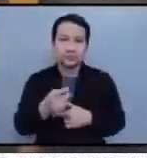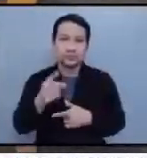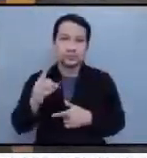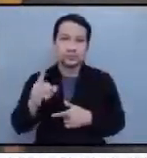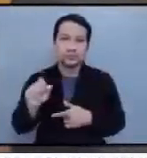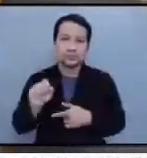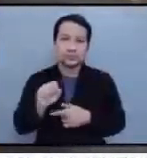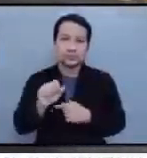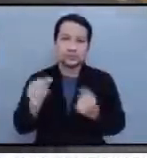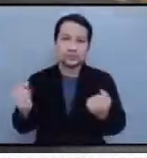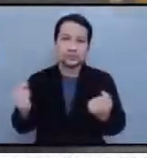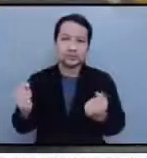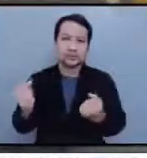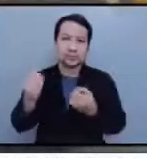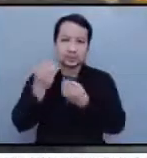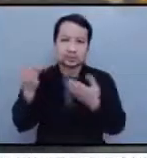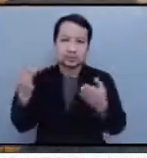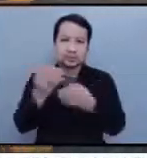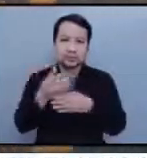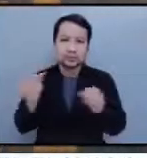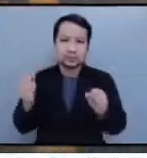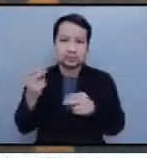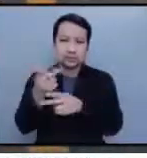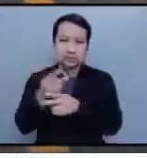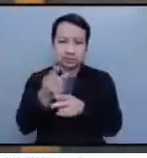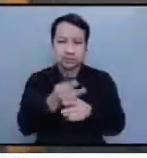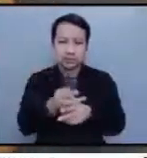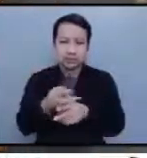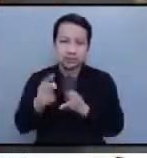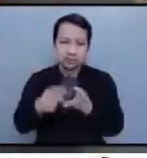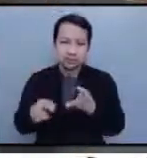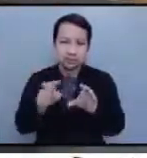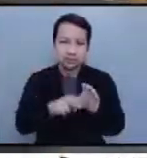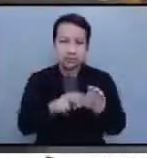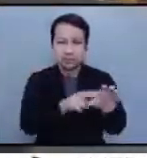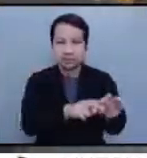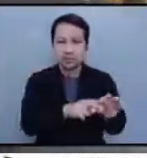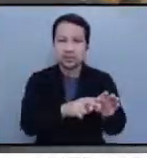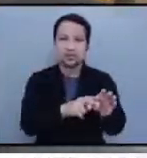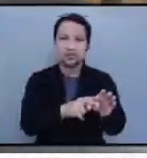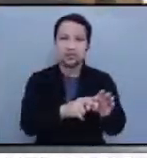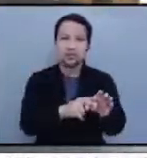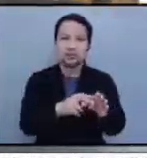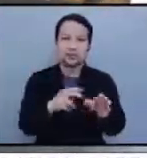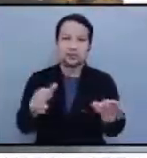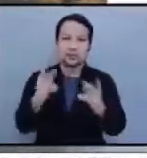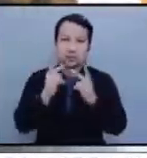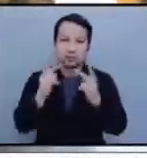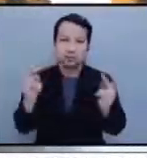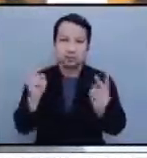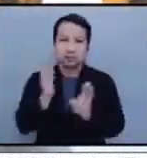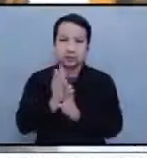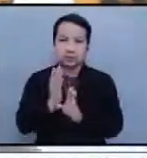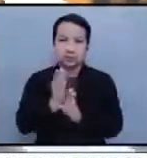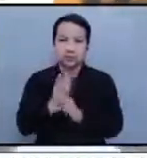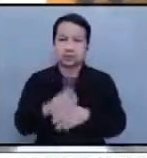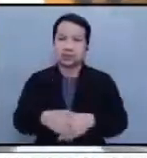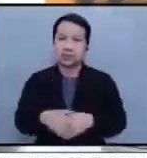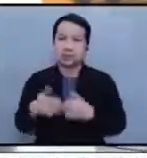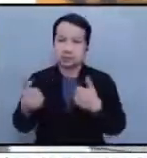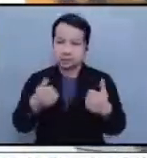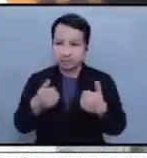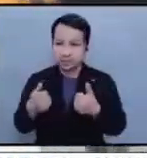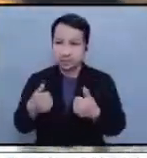Safety sa pagsiguro ng kaayusan ng pagpapasakay ng mga pasahero sa mga pampublikong bus, no? At sa ngayon,